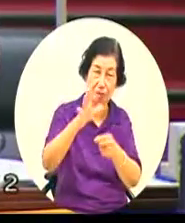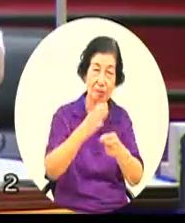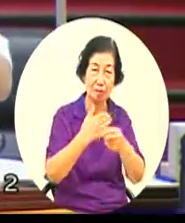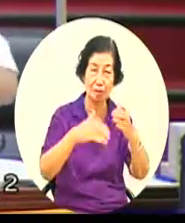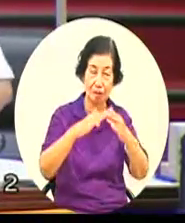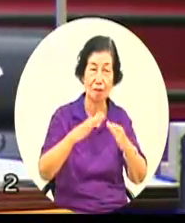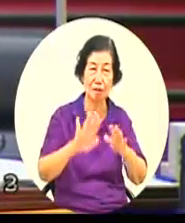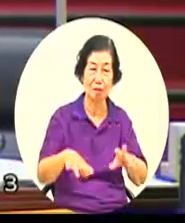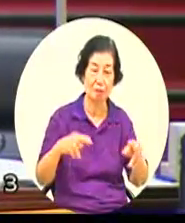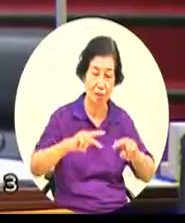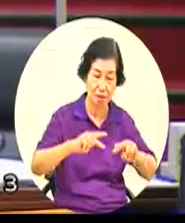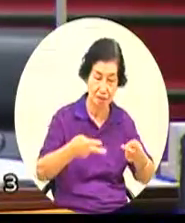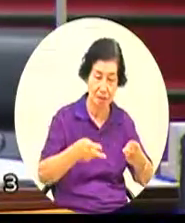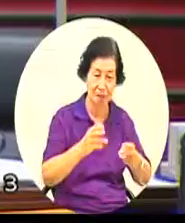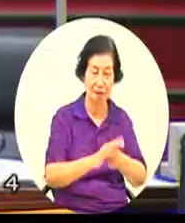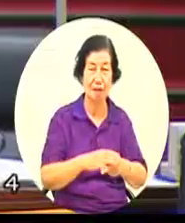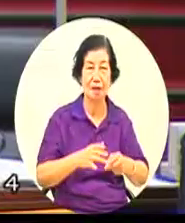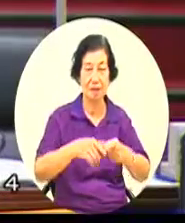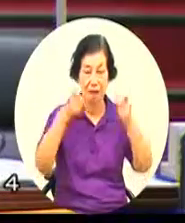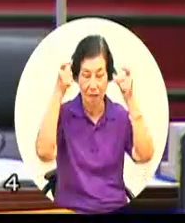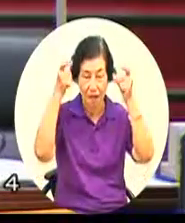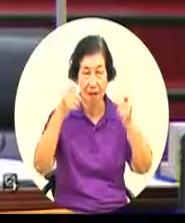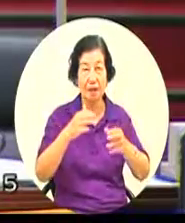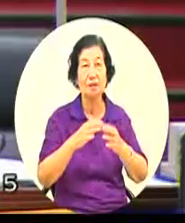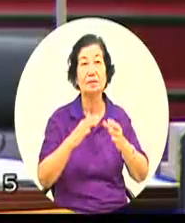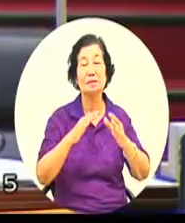建议。 校长请回答。